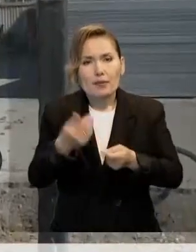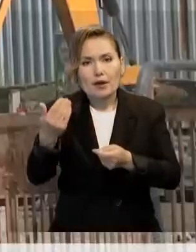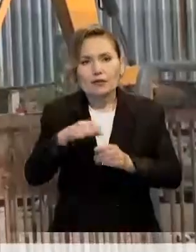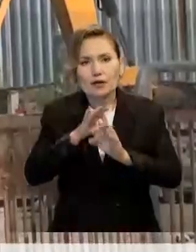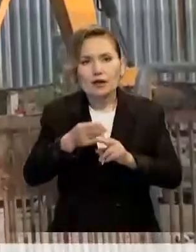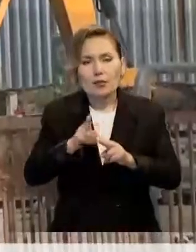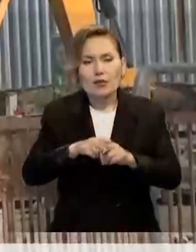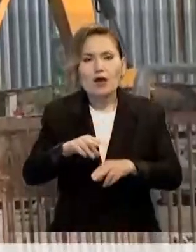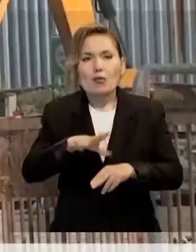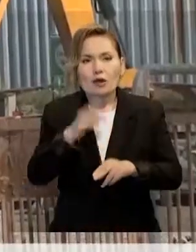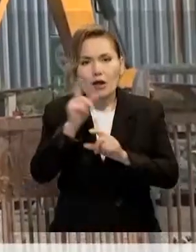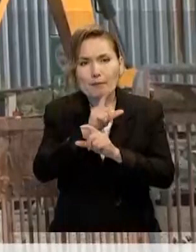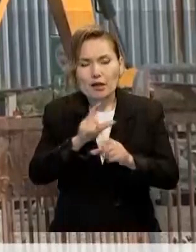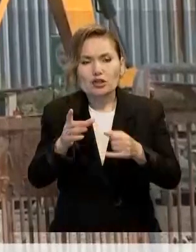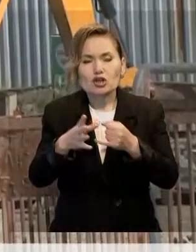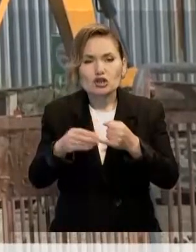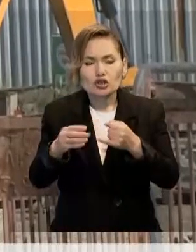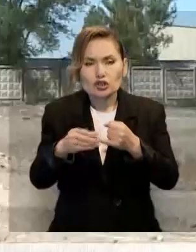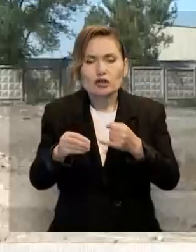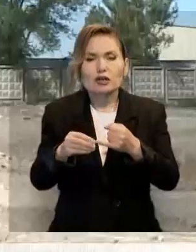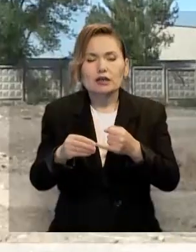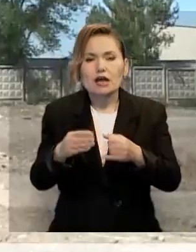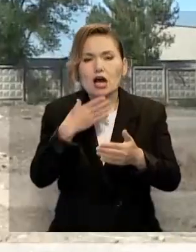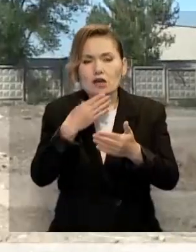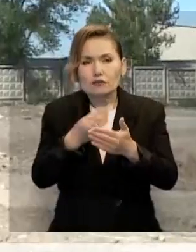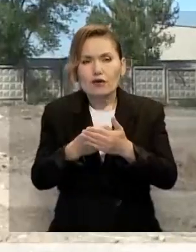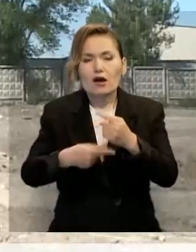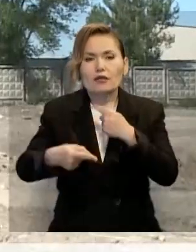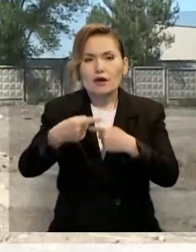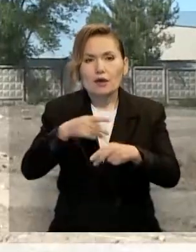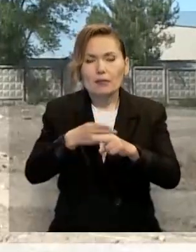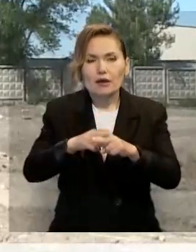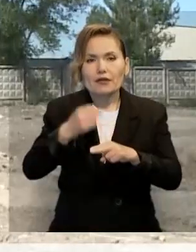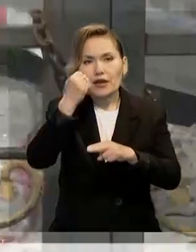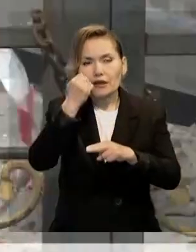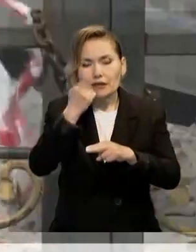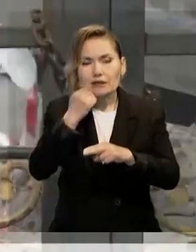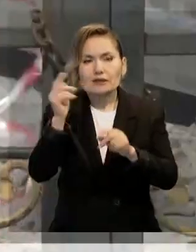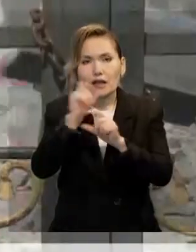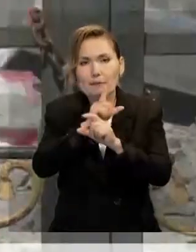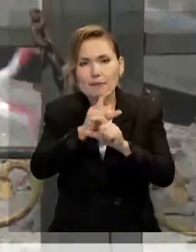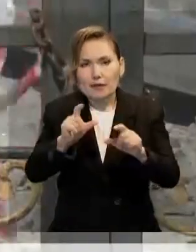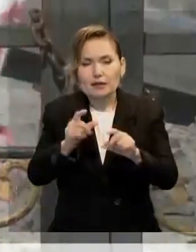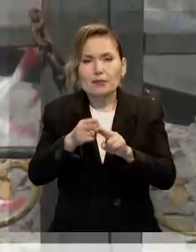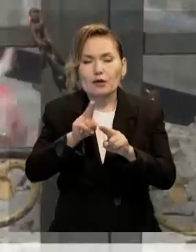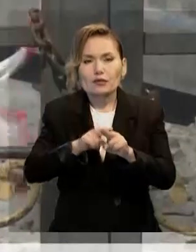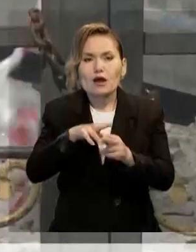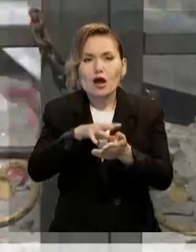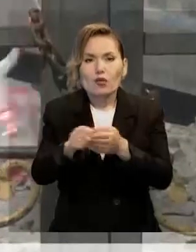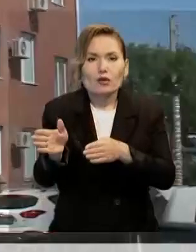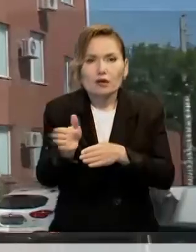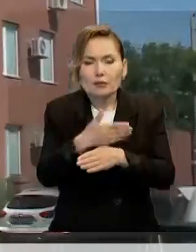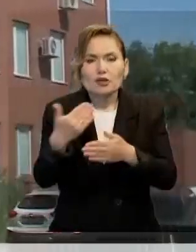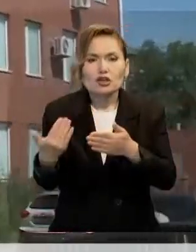бұрынғы мектепке тиесілі жер толық қайтарылғаны және ескі ғимараттың орнына бір ауысымда 300 бала оқитын жаңа мектеп